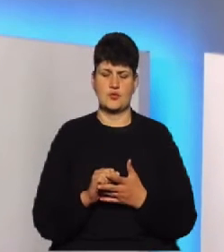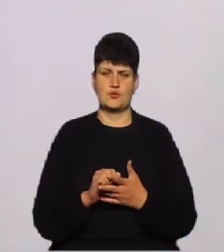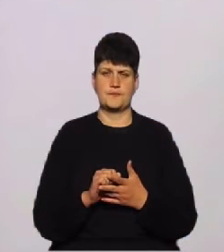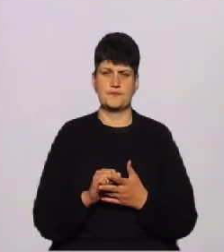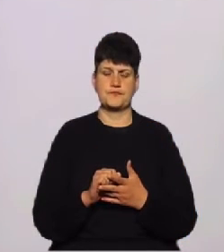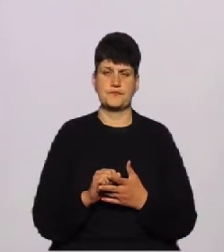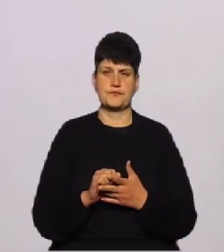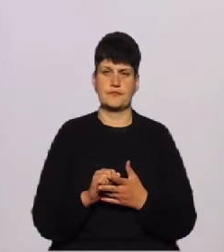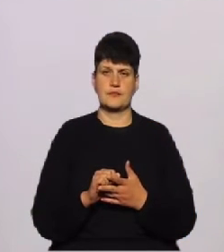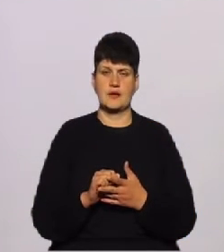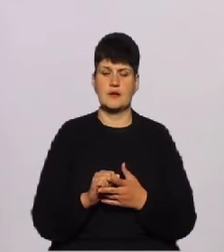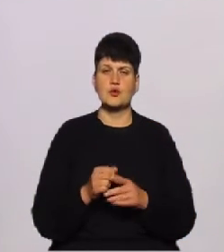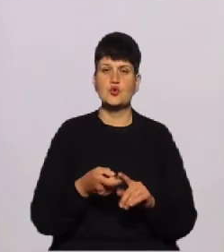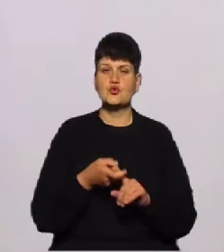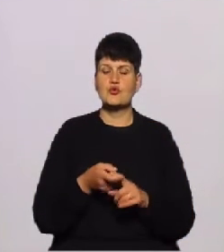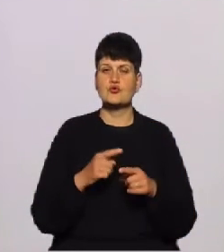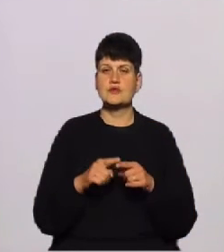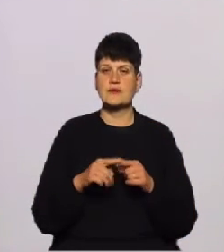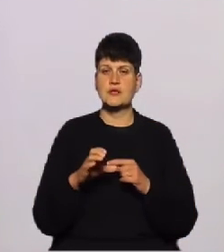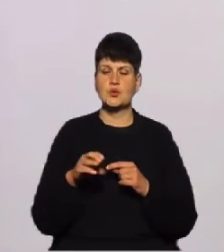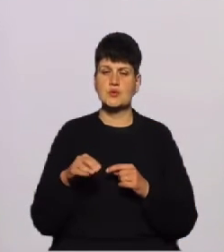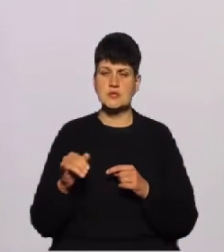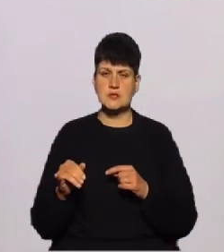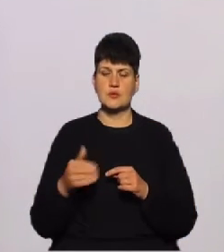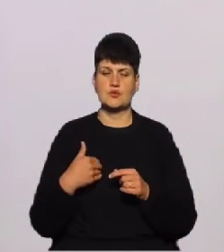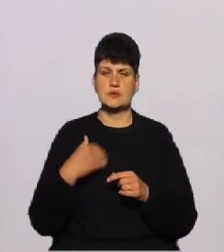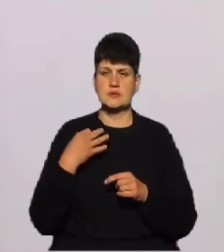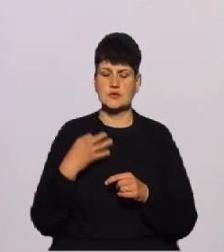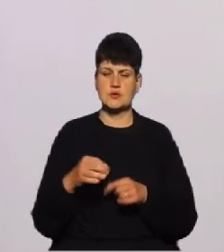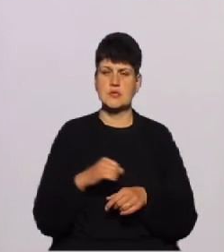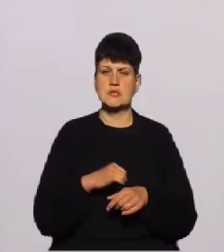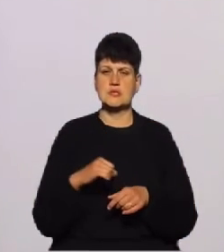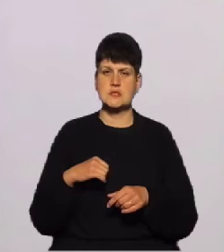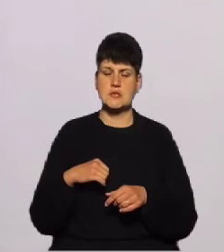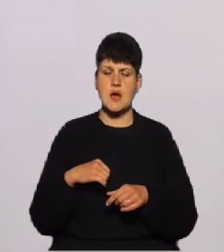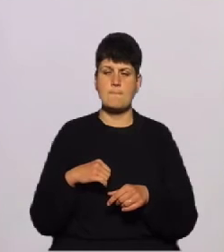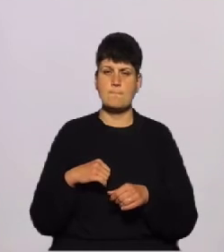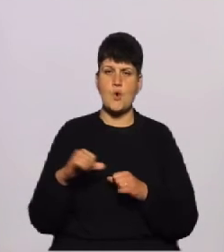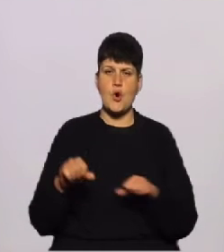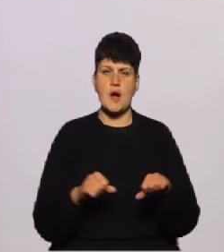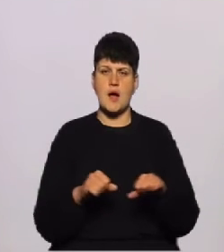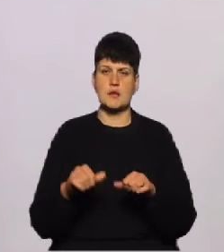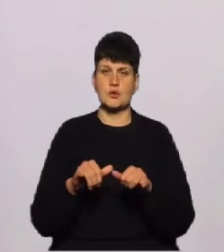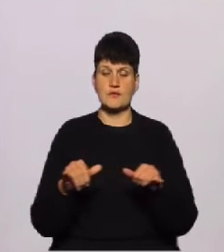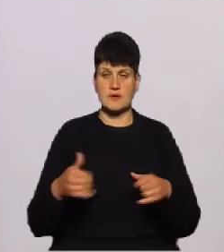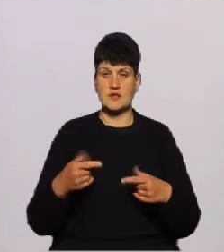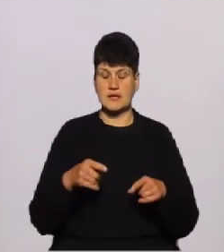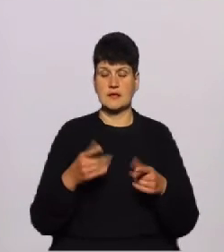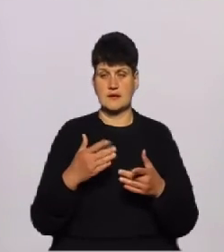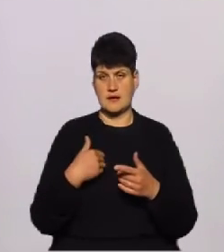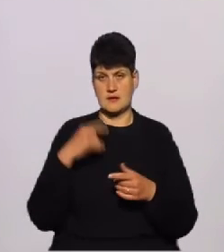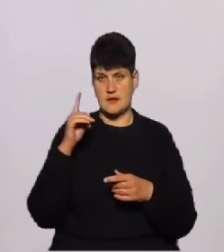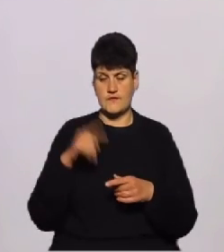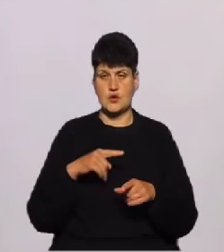Стосовно швидкості, також хочеться поговорити про те, що самокати ці розвиваються, тобто ті, які я вже знаю, є за кордоном, вони розвивають